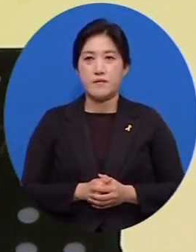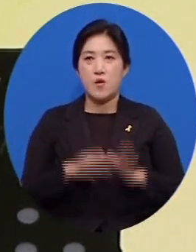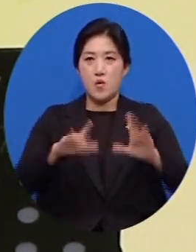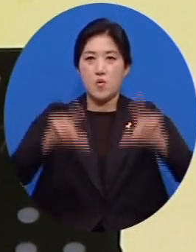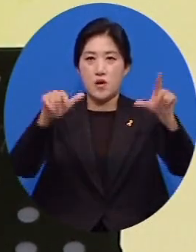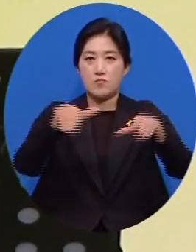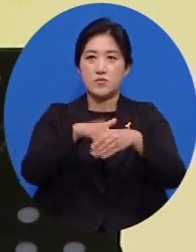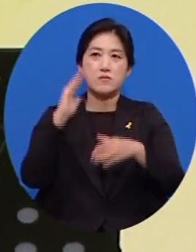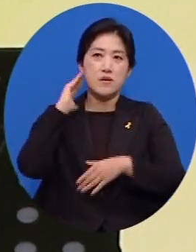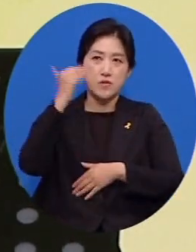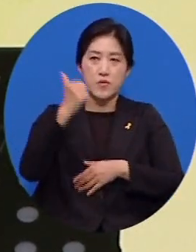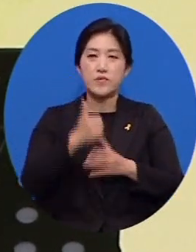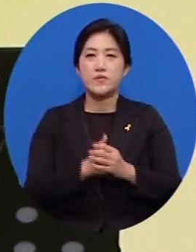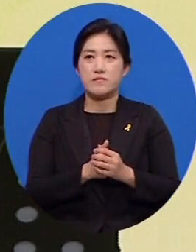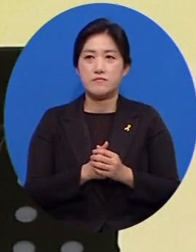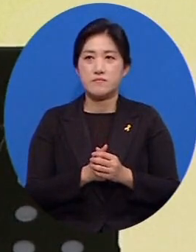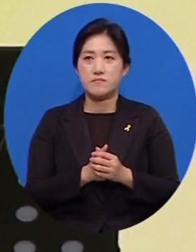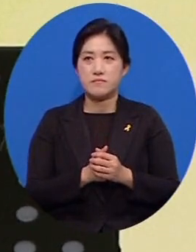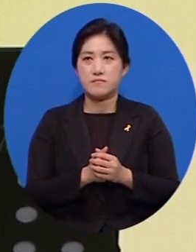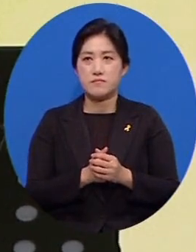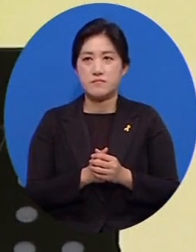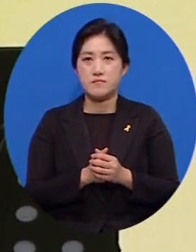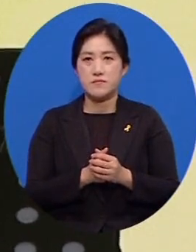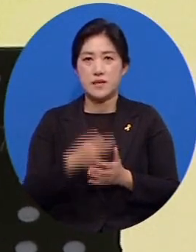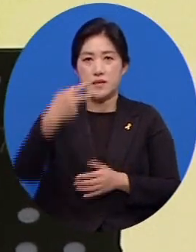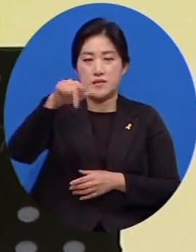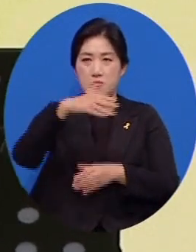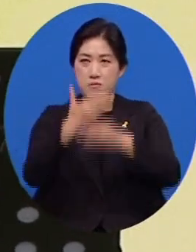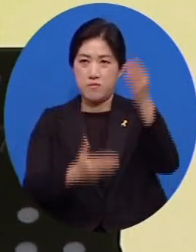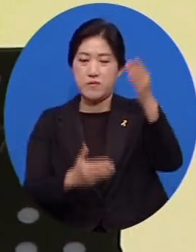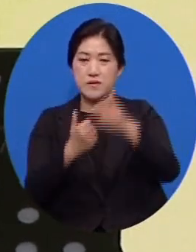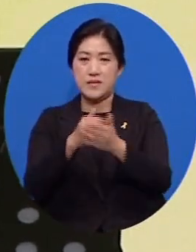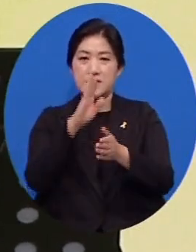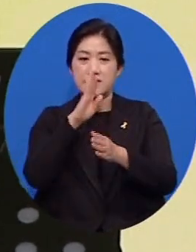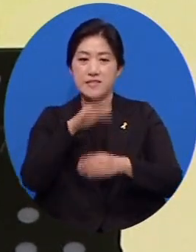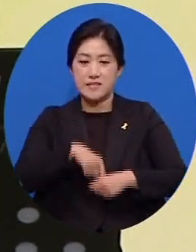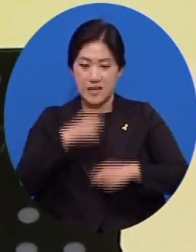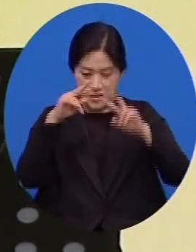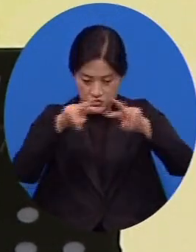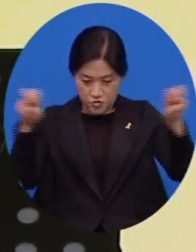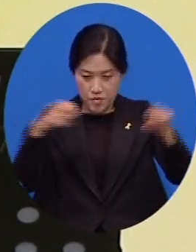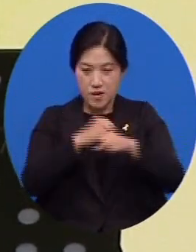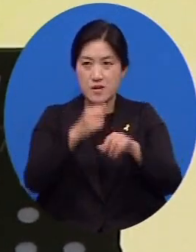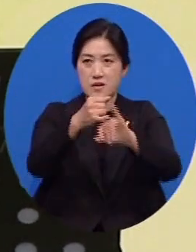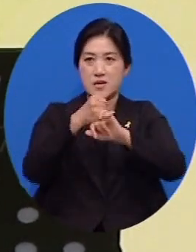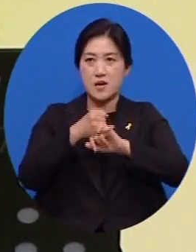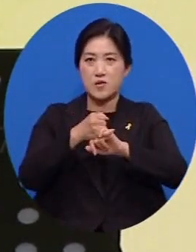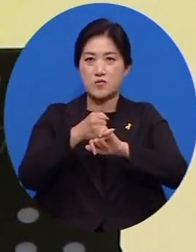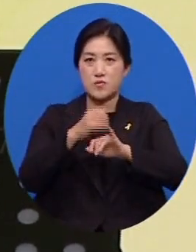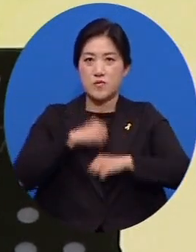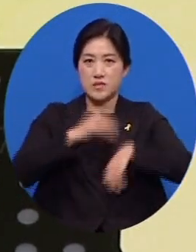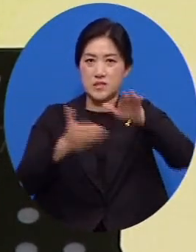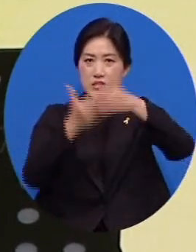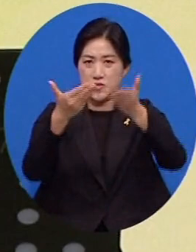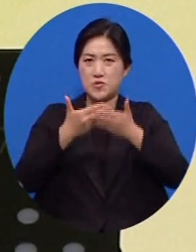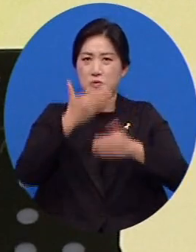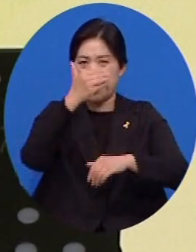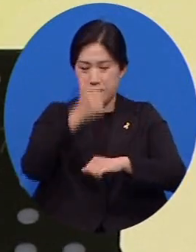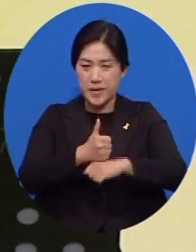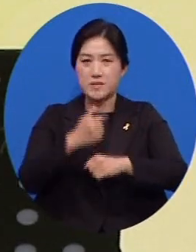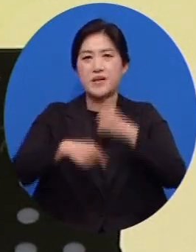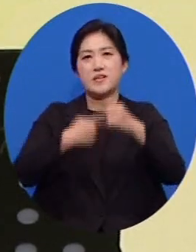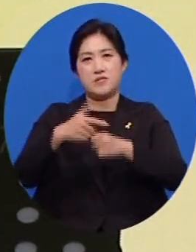올해는 문재인 대통령님께서 세월호 참사 진상규명을 약속을 지킬 수 있는 마지막 해입니다.